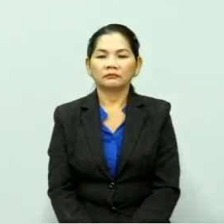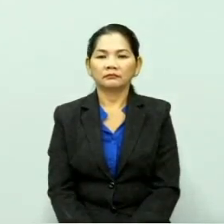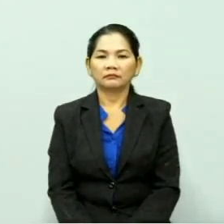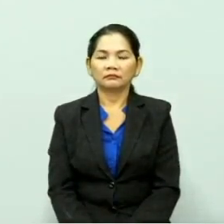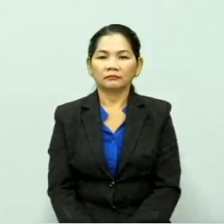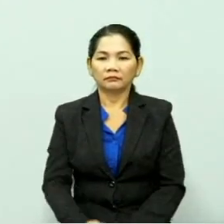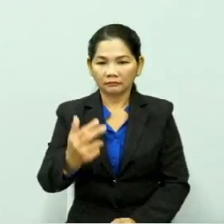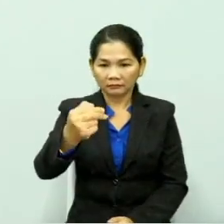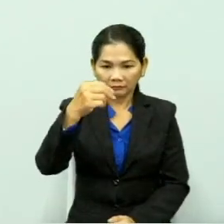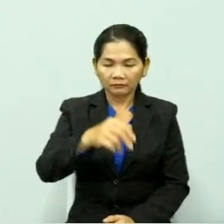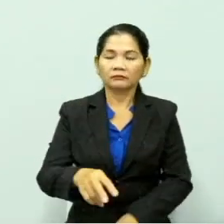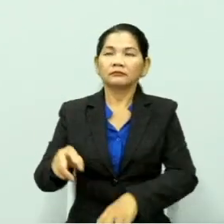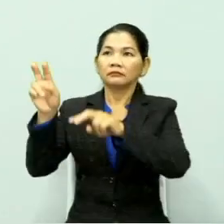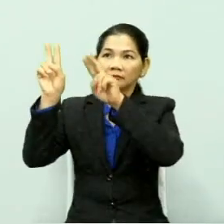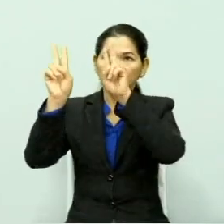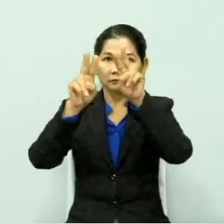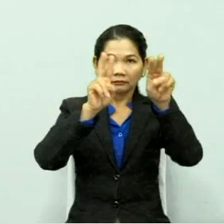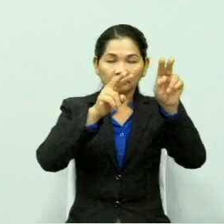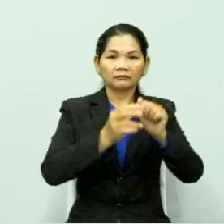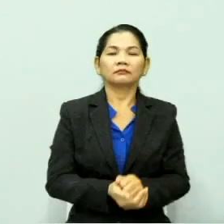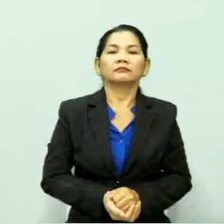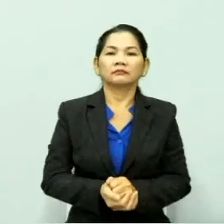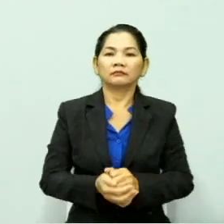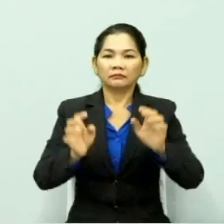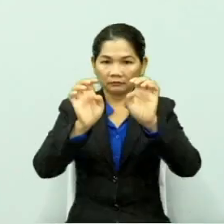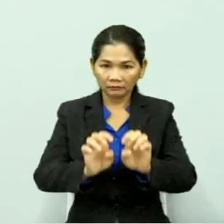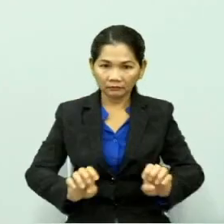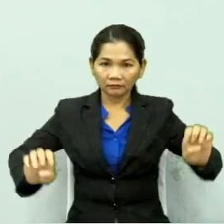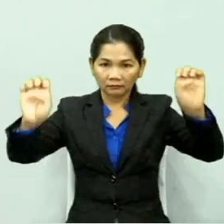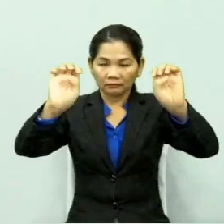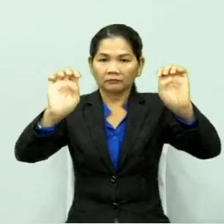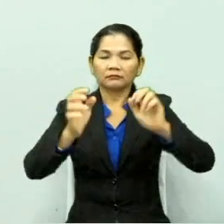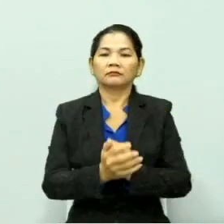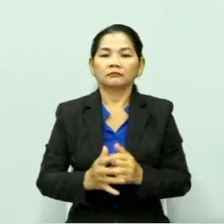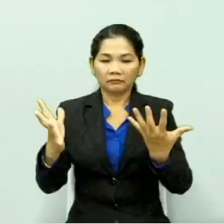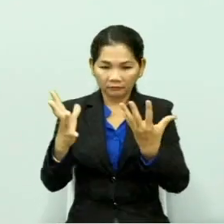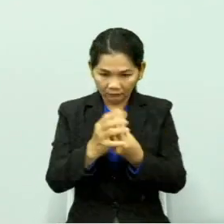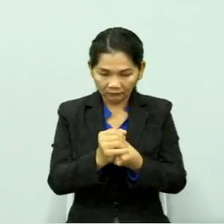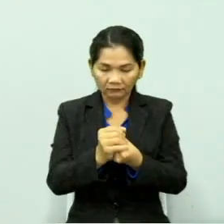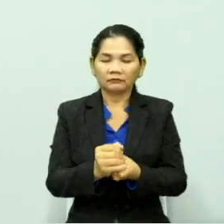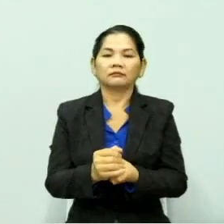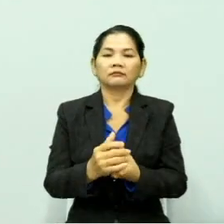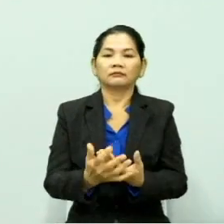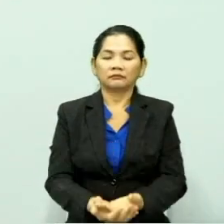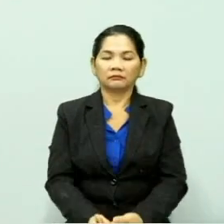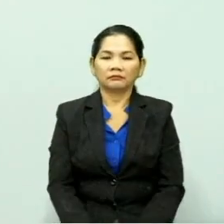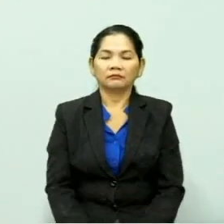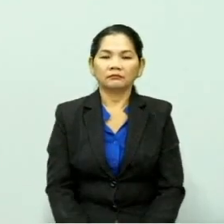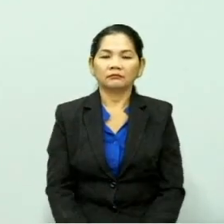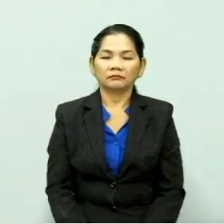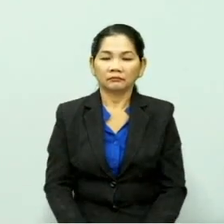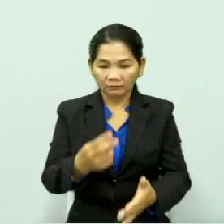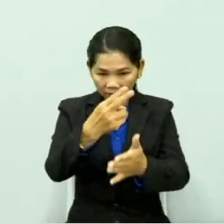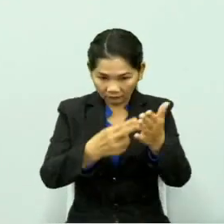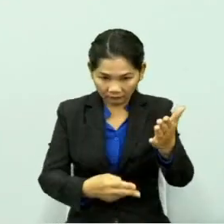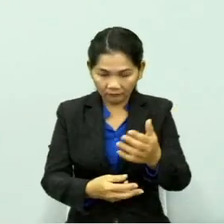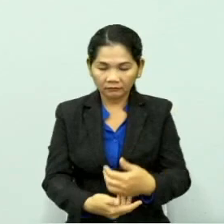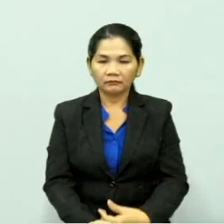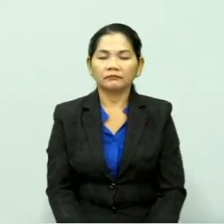ta còn lại tê cho chà thò mà chiết miến chầm nuốn phần màn chà với